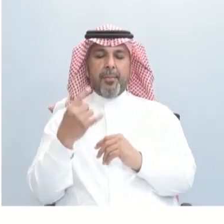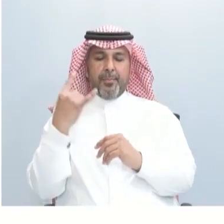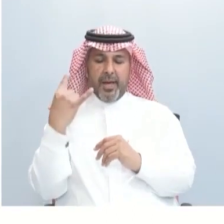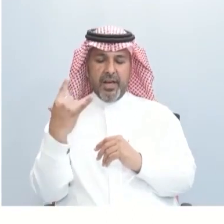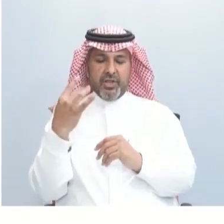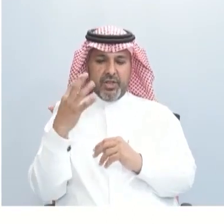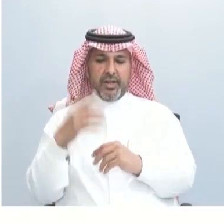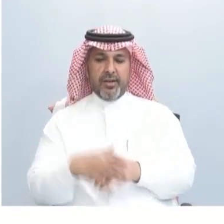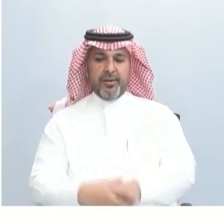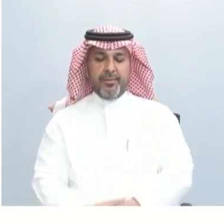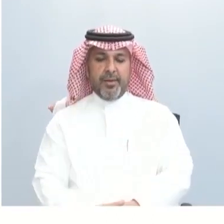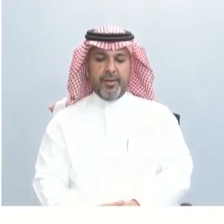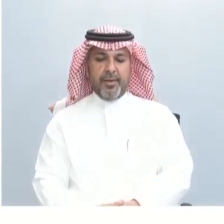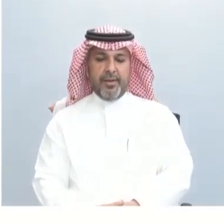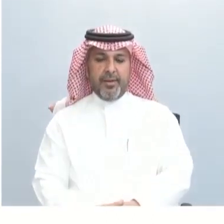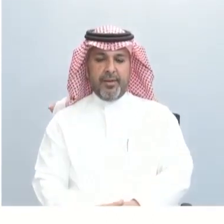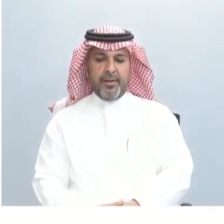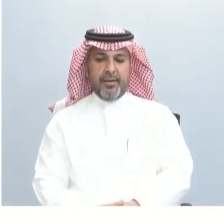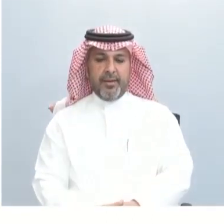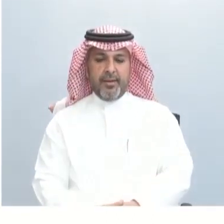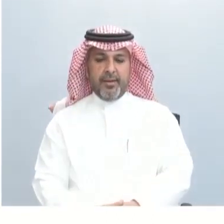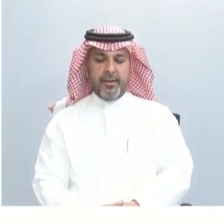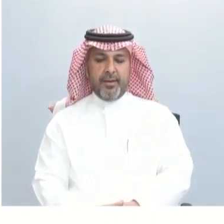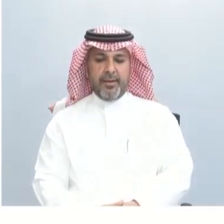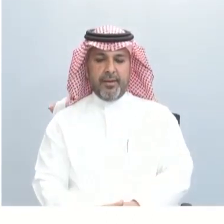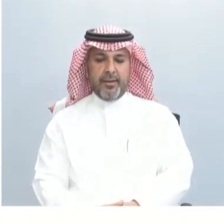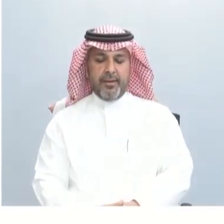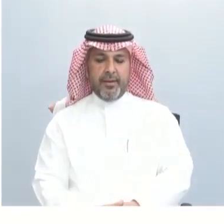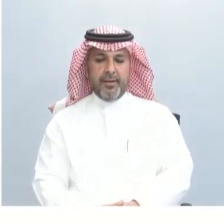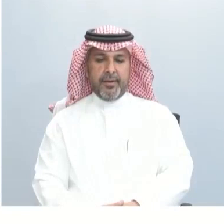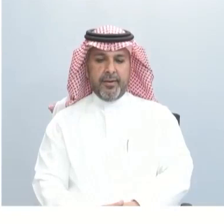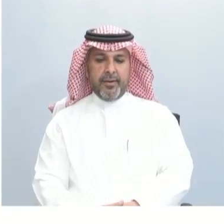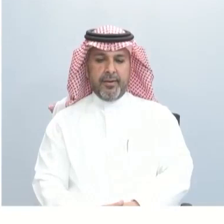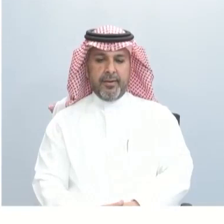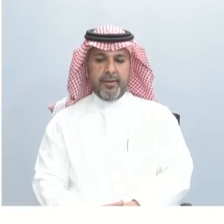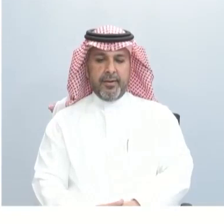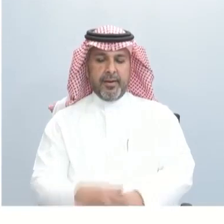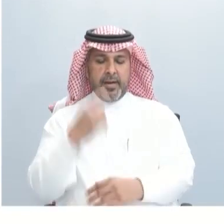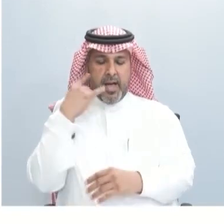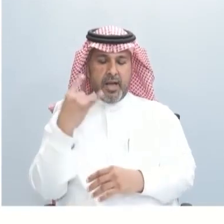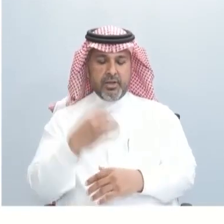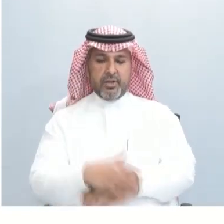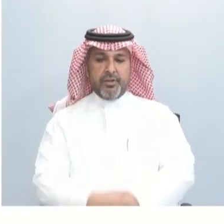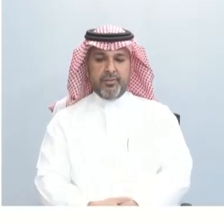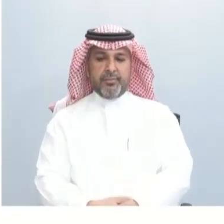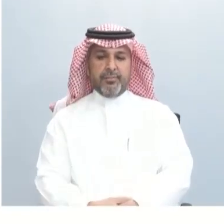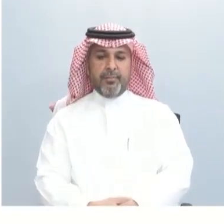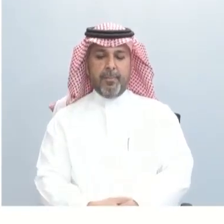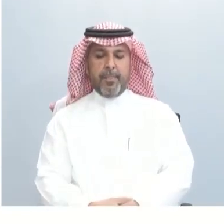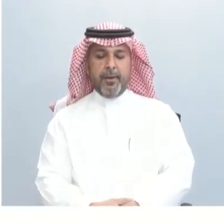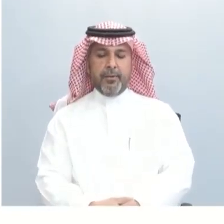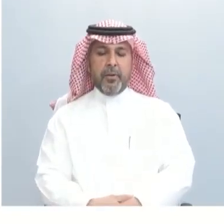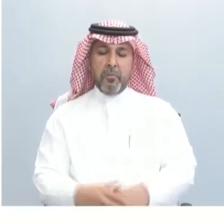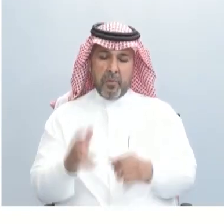باسكال العنصر الرابع يمثل عدد اختيار اللي هي 10 يمثل ايضا